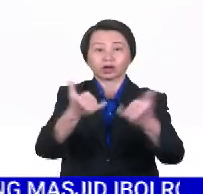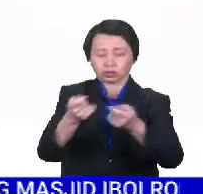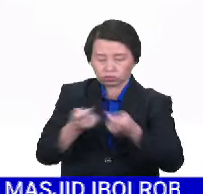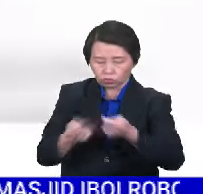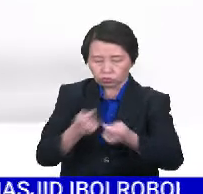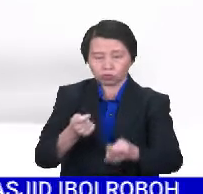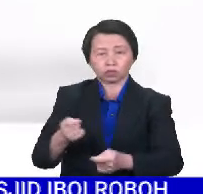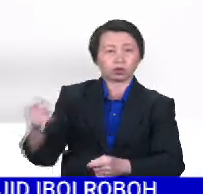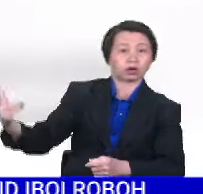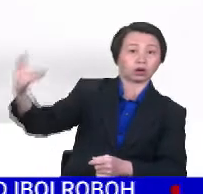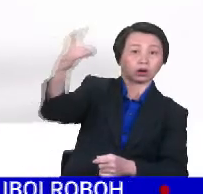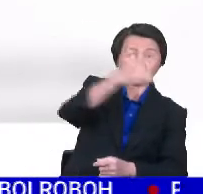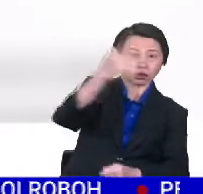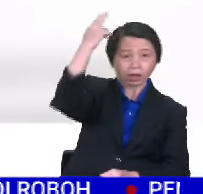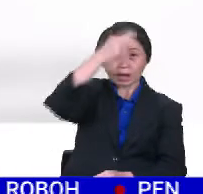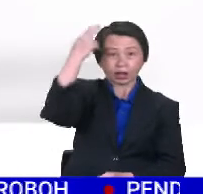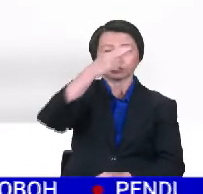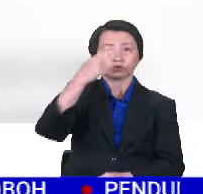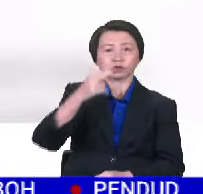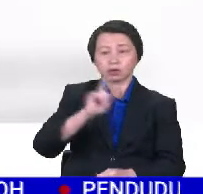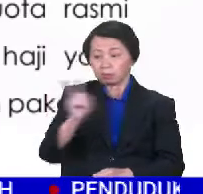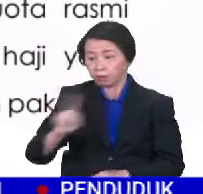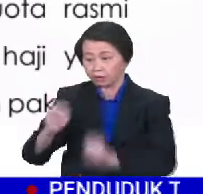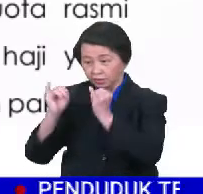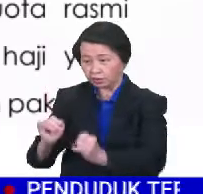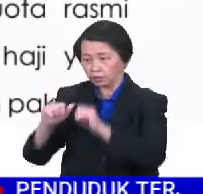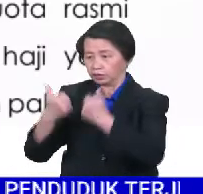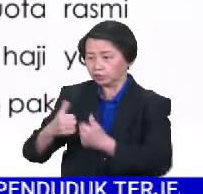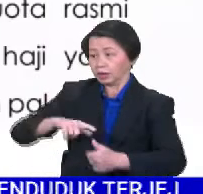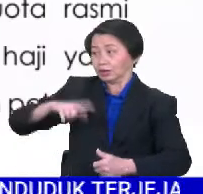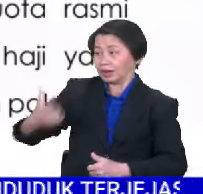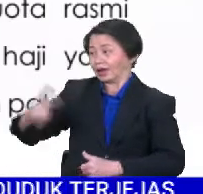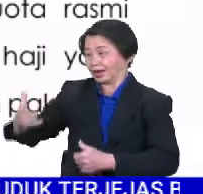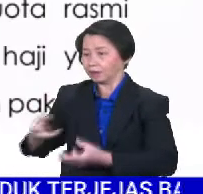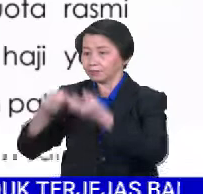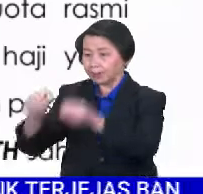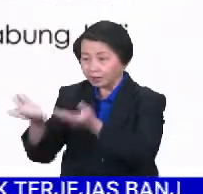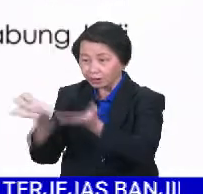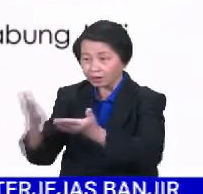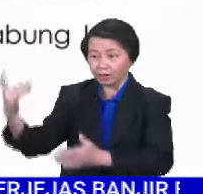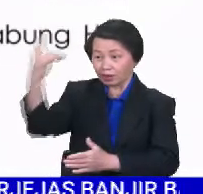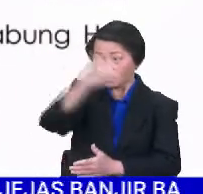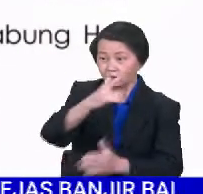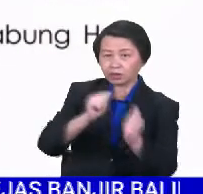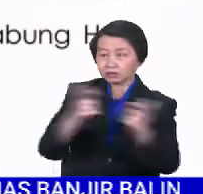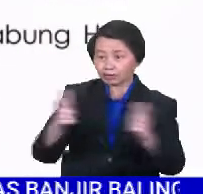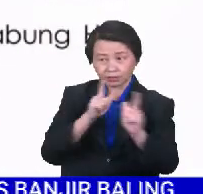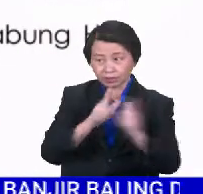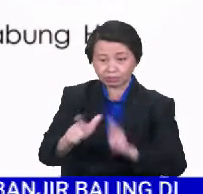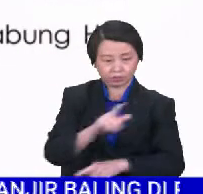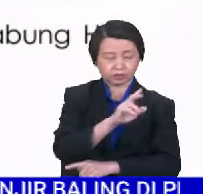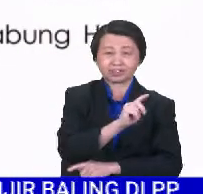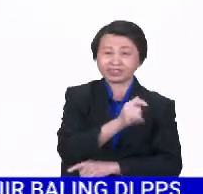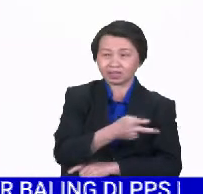meluruskan pemegang haji ke tanah suci mana-mana individu atau agensi pelancongan dia menawarkan primatan feces Haji tanpa kelulusan